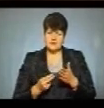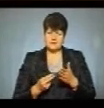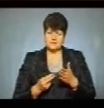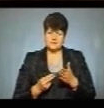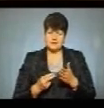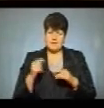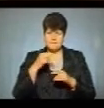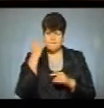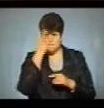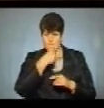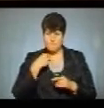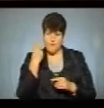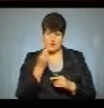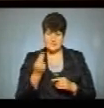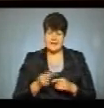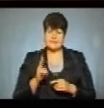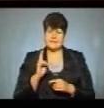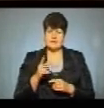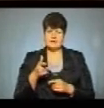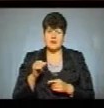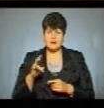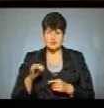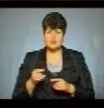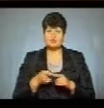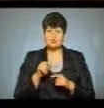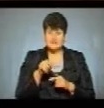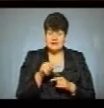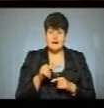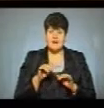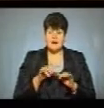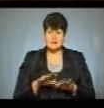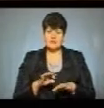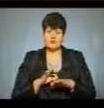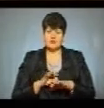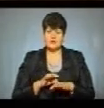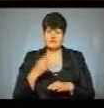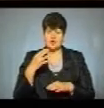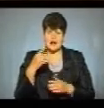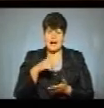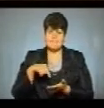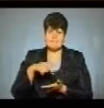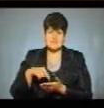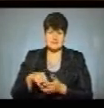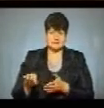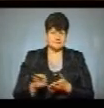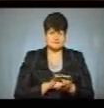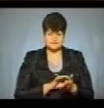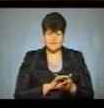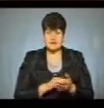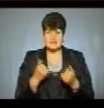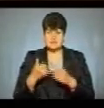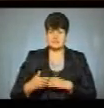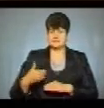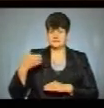портрет Катерини Гандзюк. Тоді ця акція проводилася в 40 містах одночасно. Отже, зараз за моєю